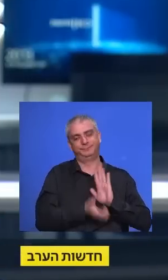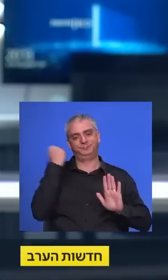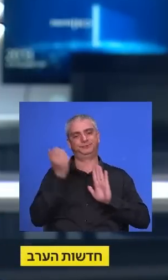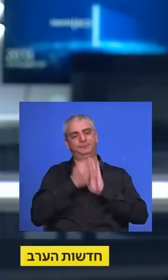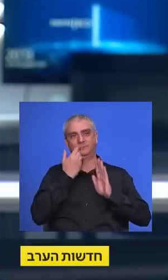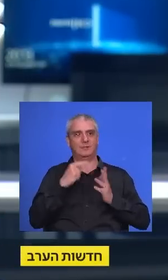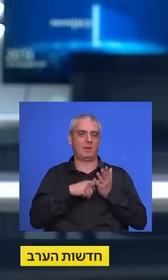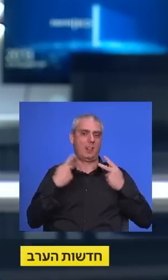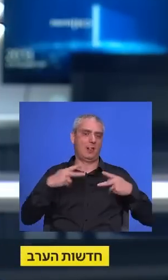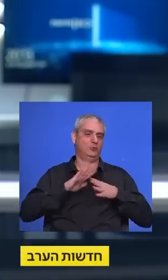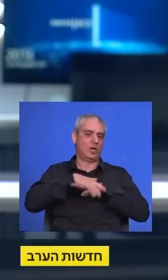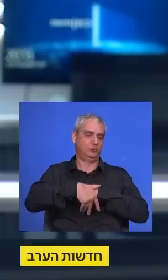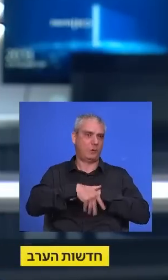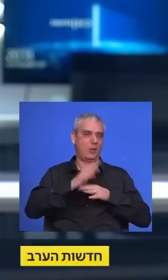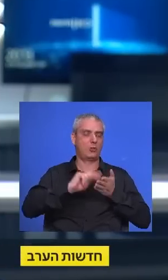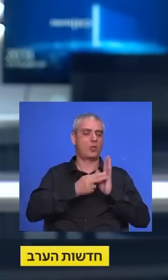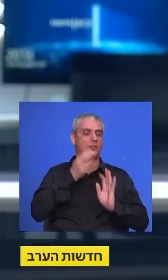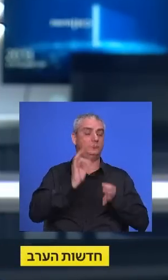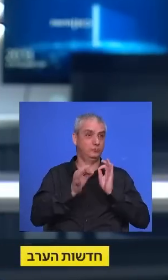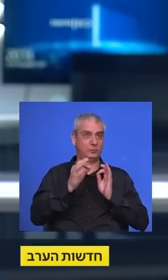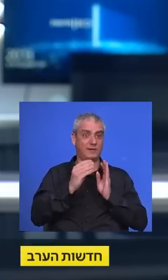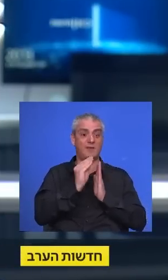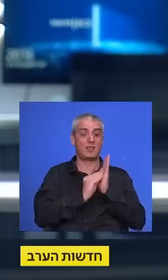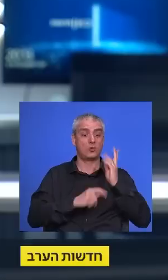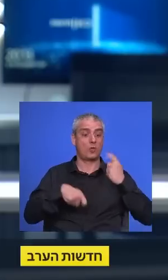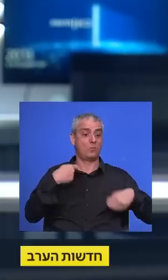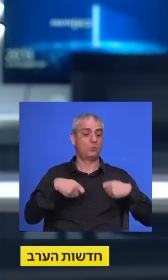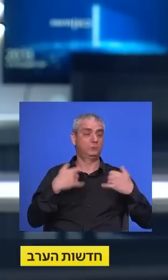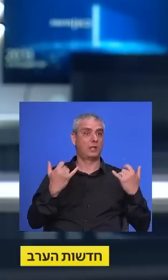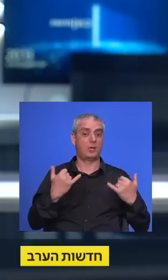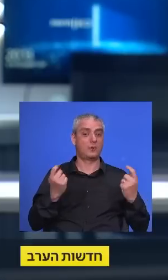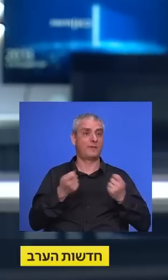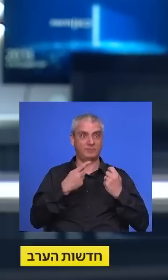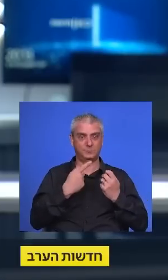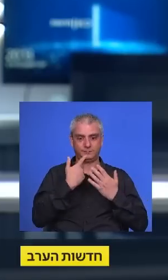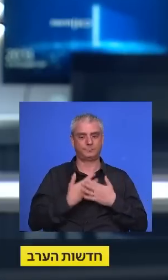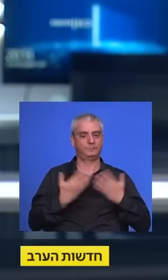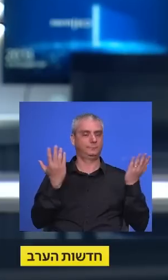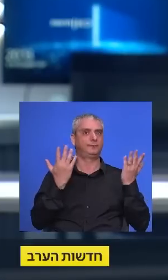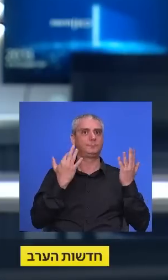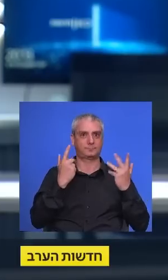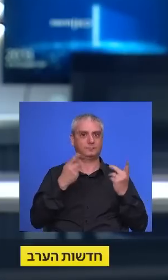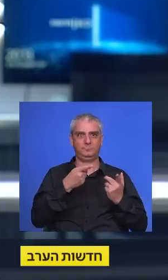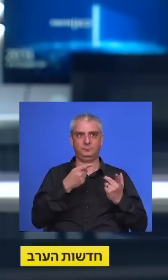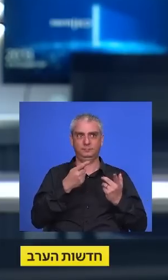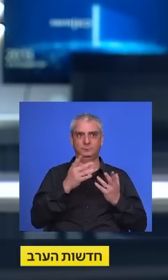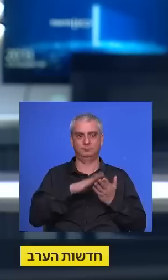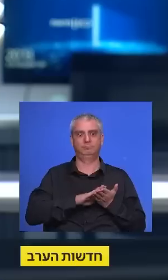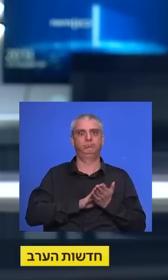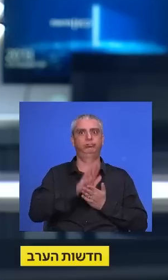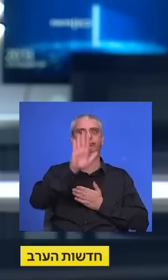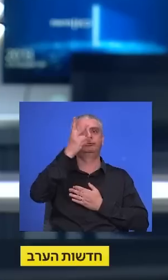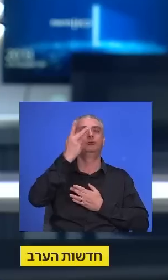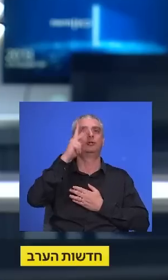מחשש מהשלכות התוכנית המשפטית, ונתוני הבורסה שמתפרסמים היום חושפים עד כמה המגמה הזאת צוברת תאוצה